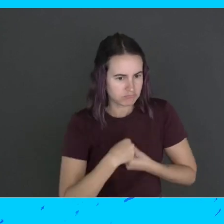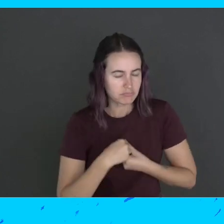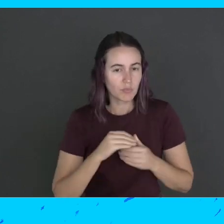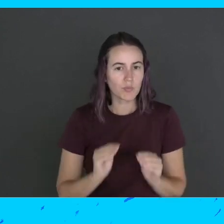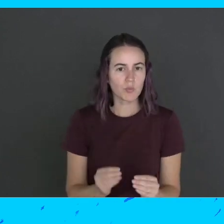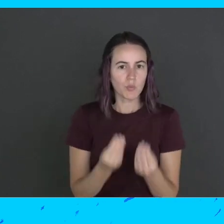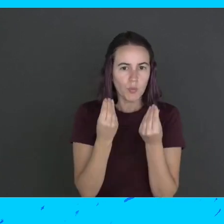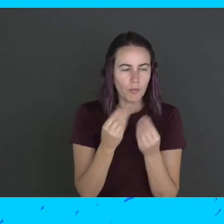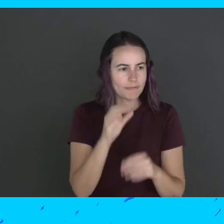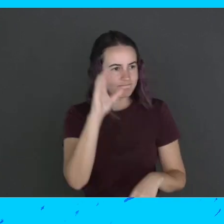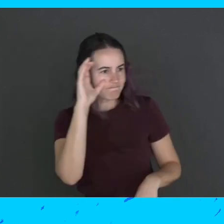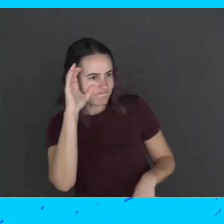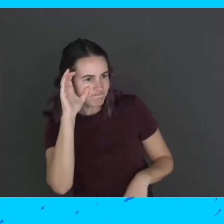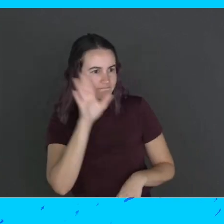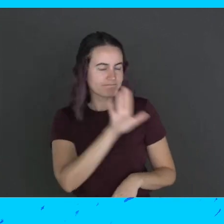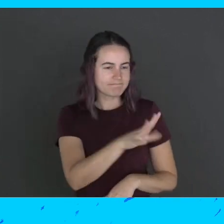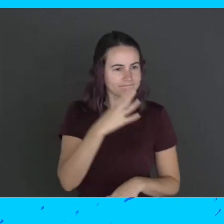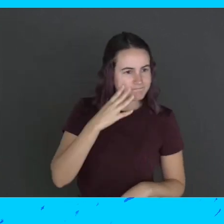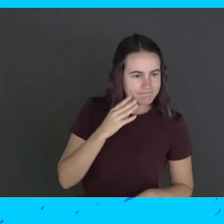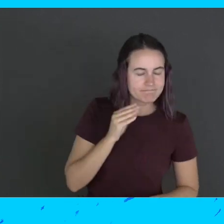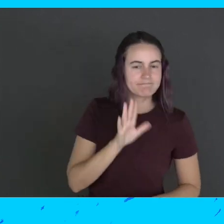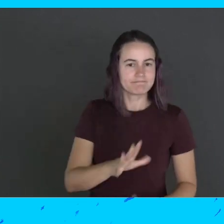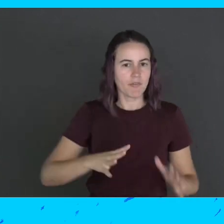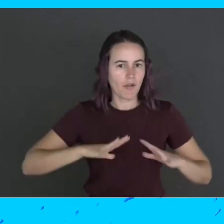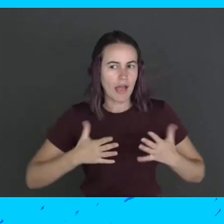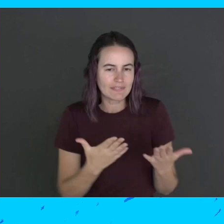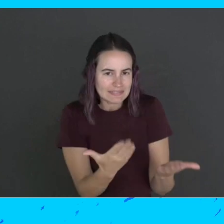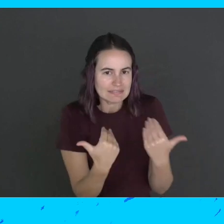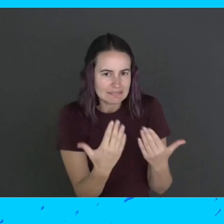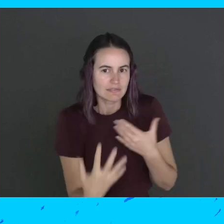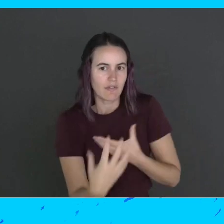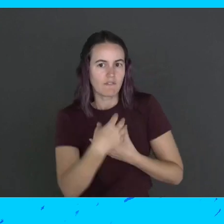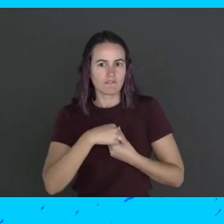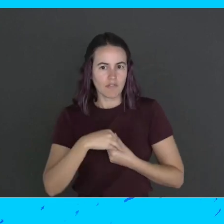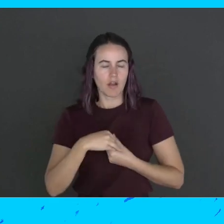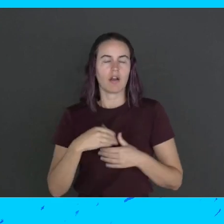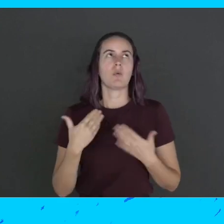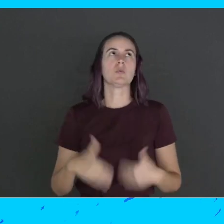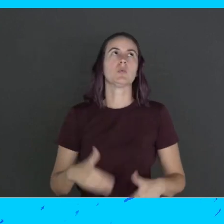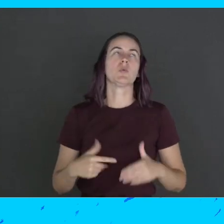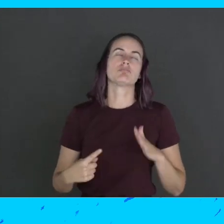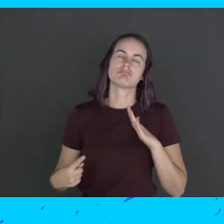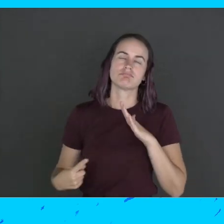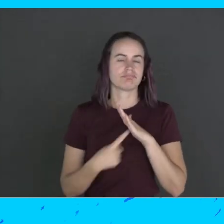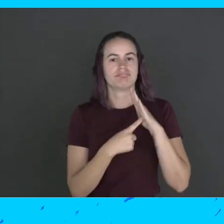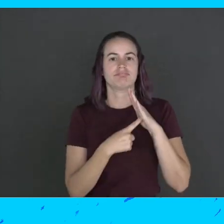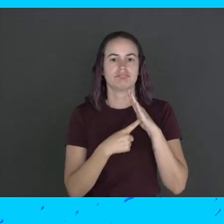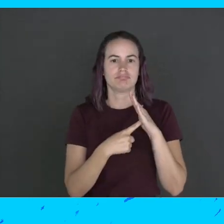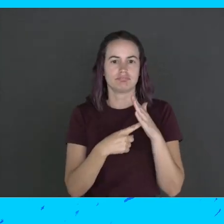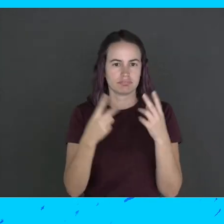leurs expériences, c'est quelque chose qui est vital. Donc,